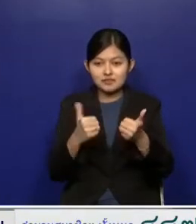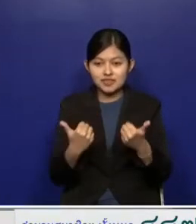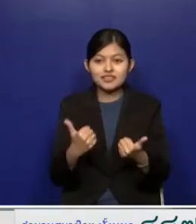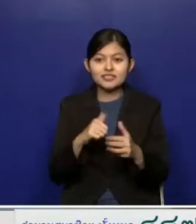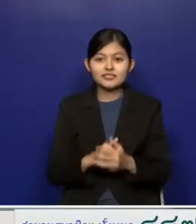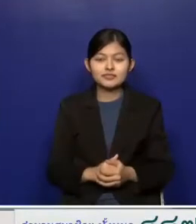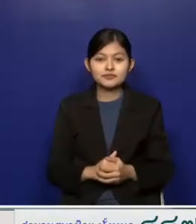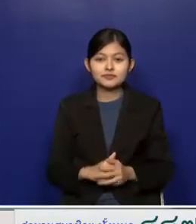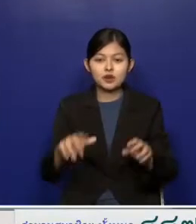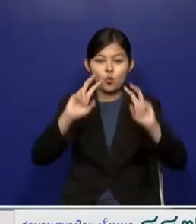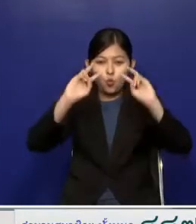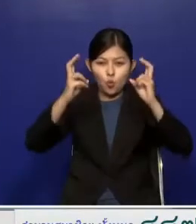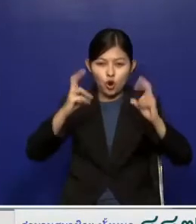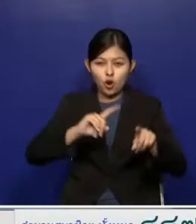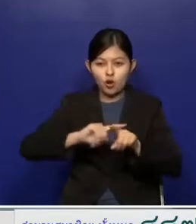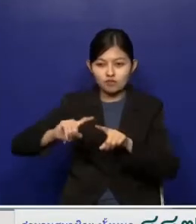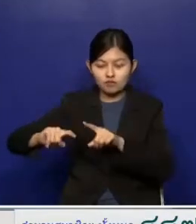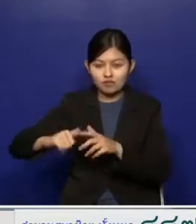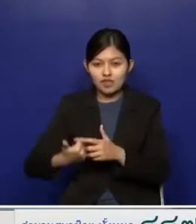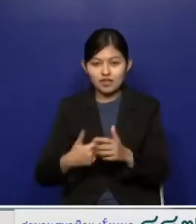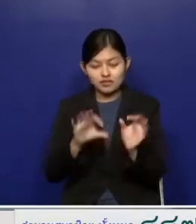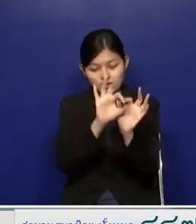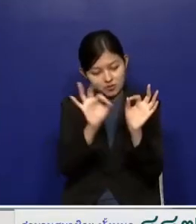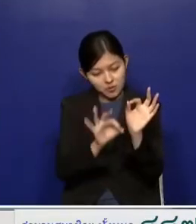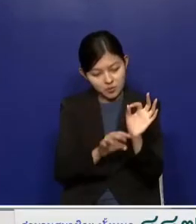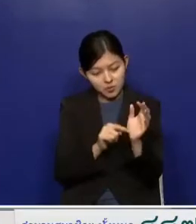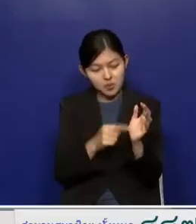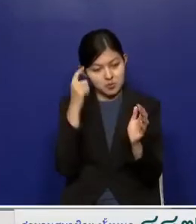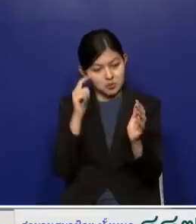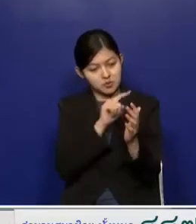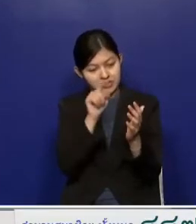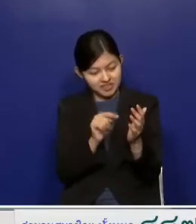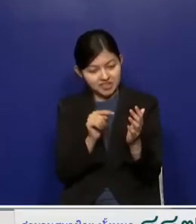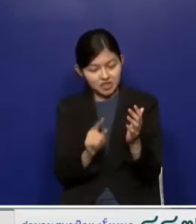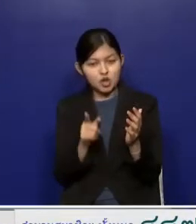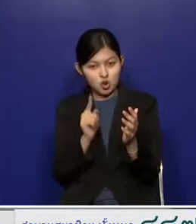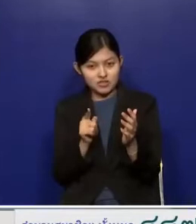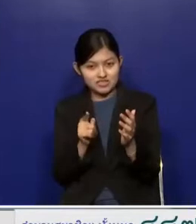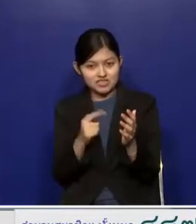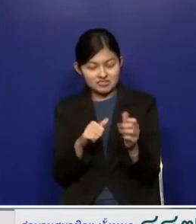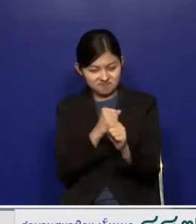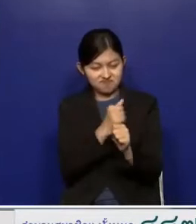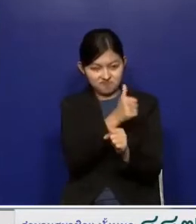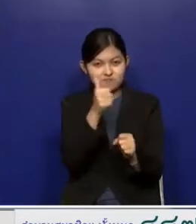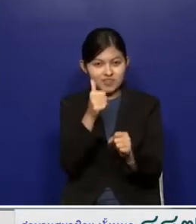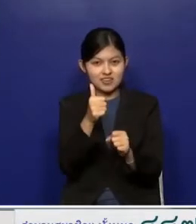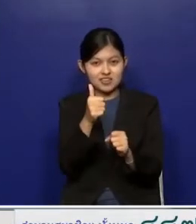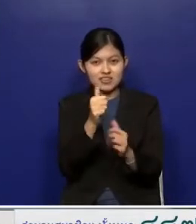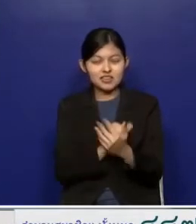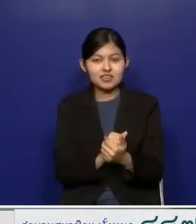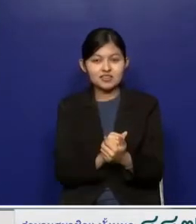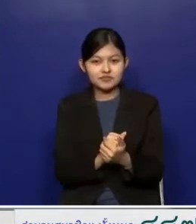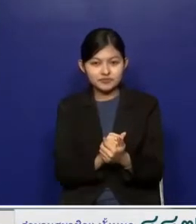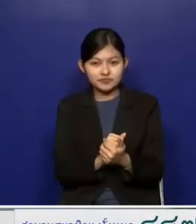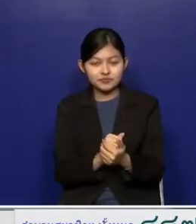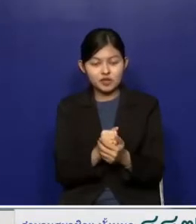ซึใหายเรื่อง เป็นเรื่องซึ่ เขีนไ้ในข้า สังเกตแล้วกมขอเทศจริซึ่ ทำใหไดดีมากนะครับแลวก็สมค